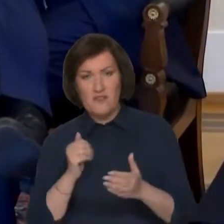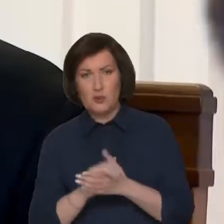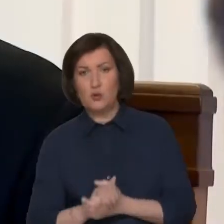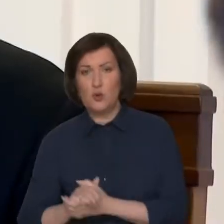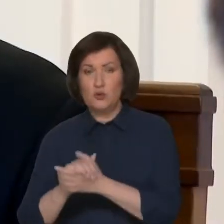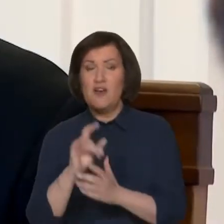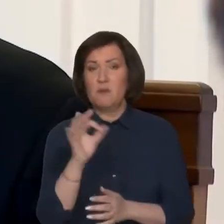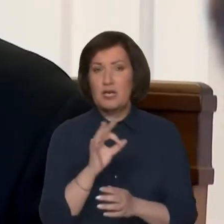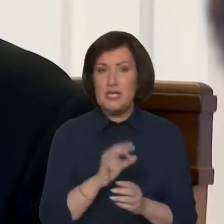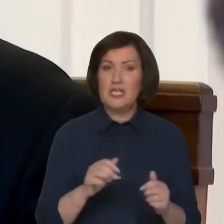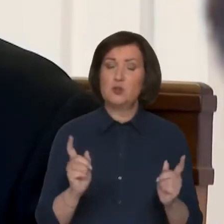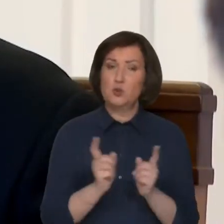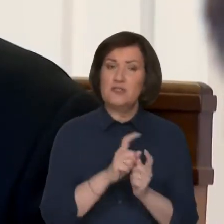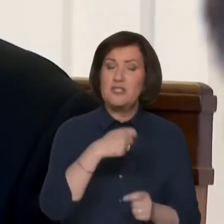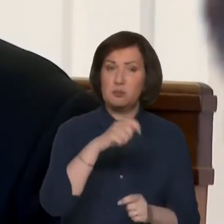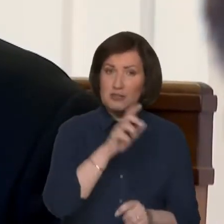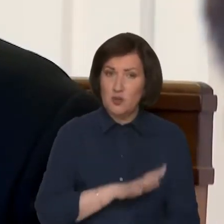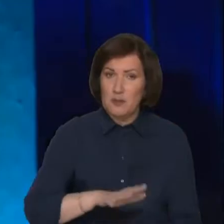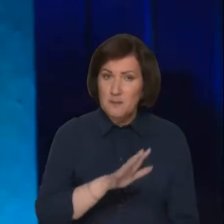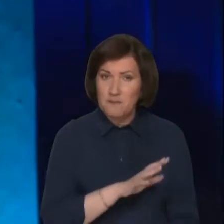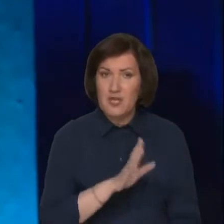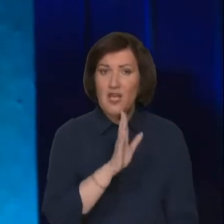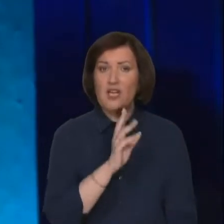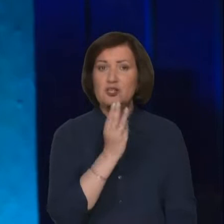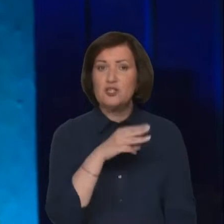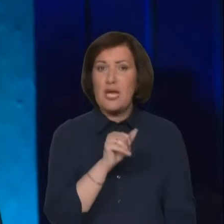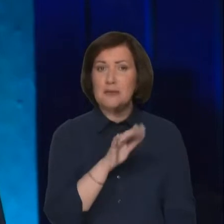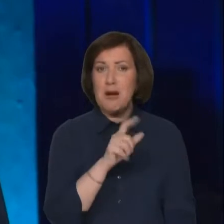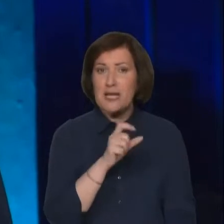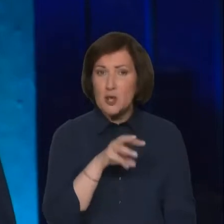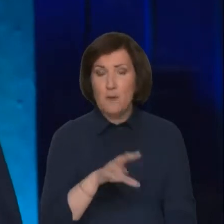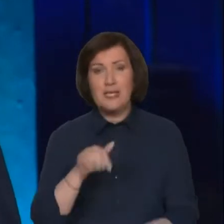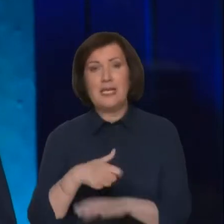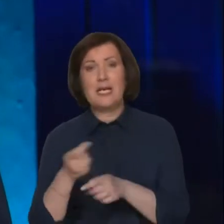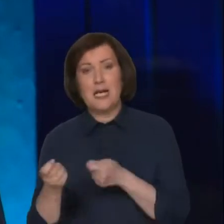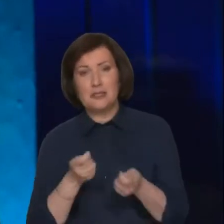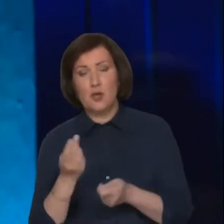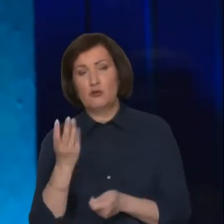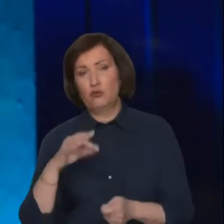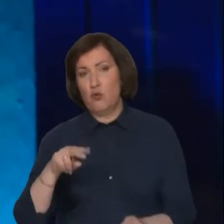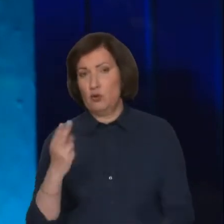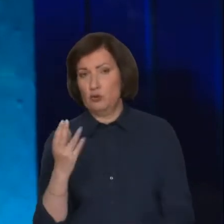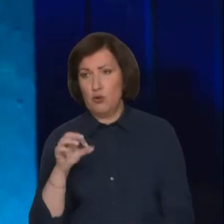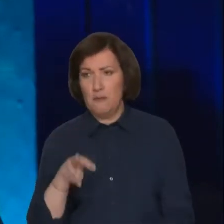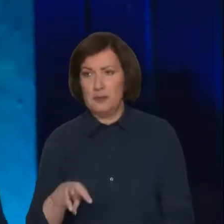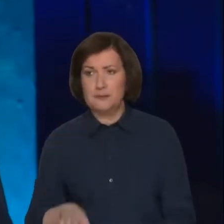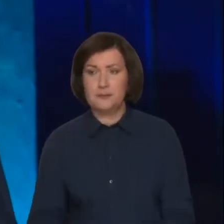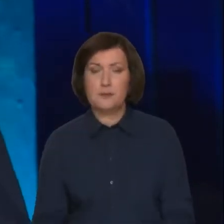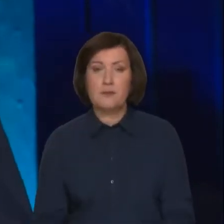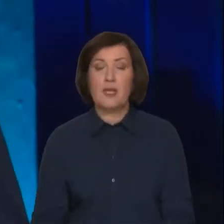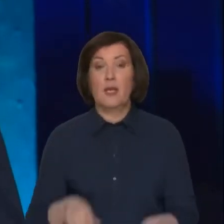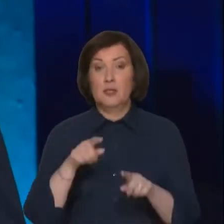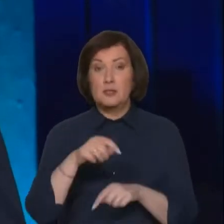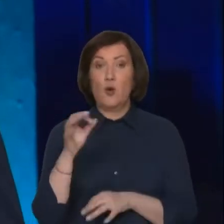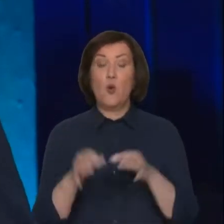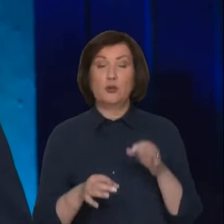український прем'єр вже зустрівся із президентом країни Франком Вальтером Штайнмайером та канцлером Олафом Шольцом. Цієї